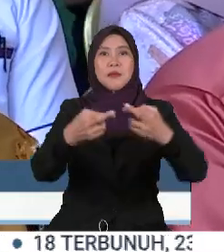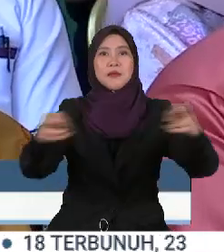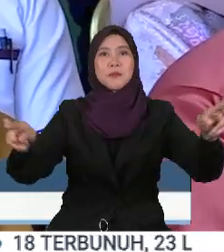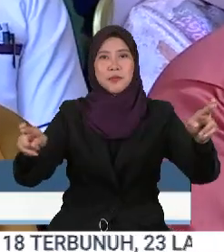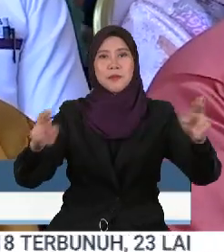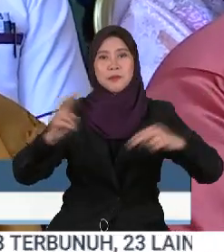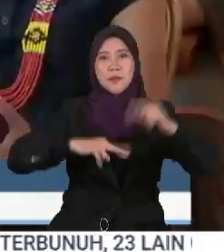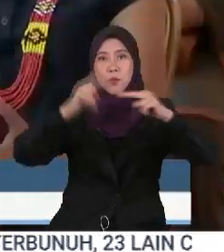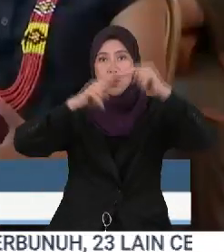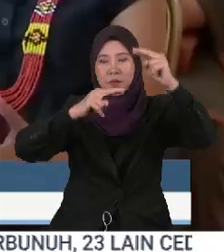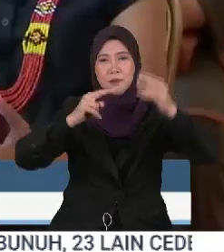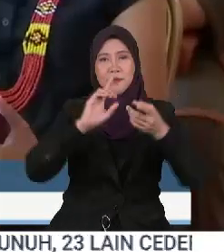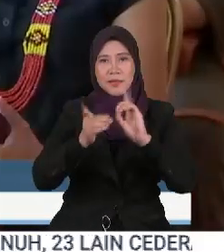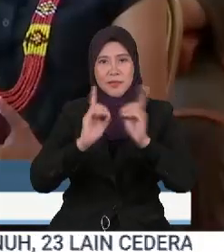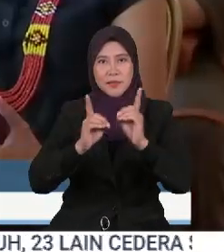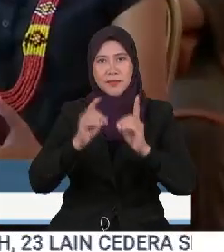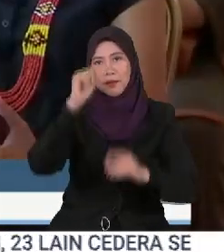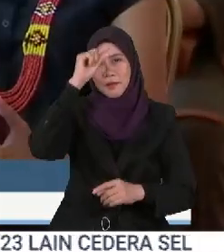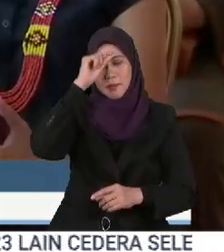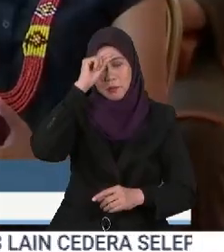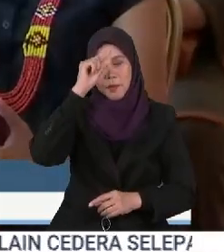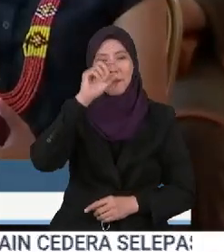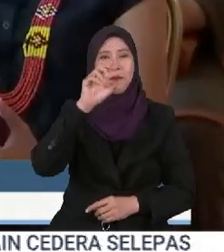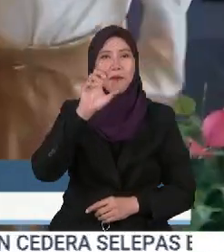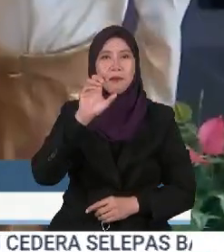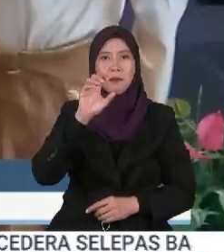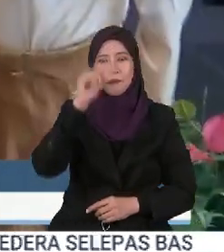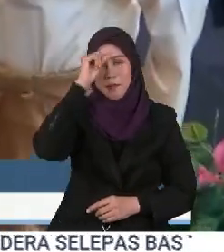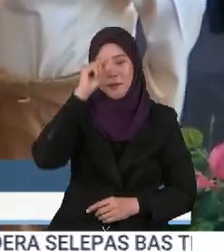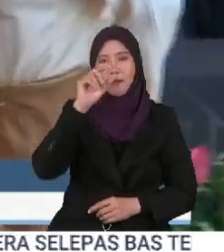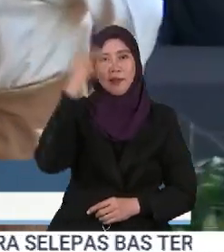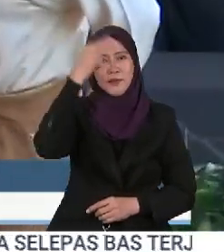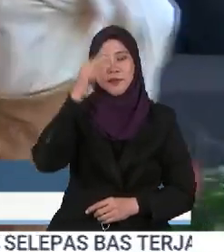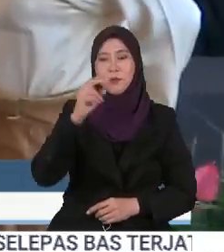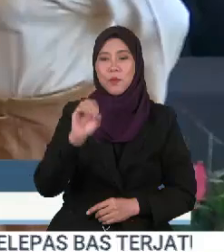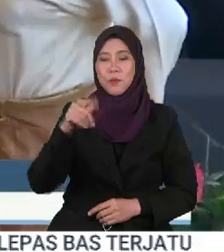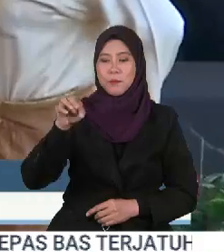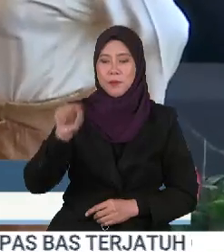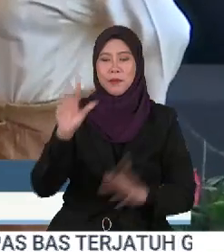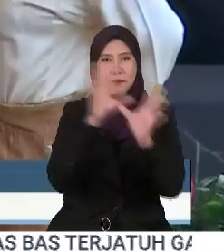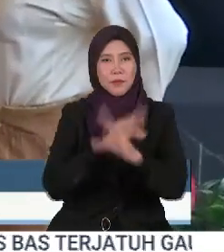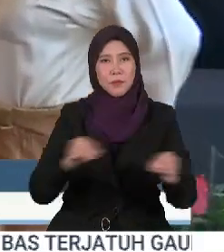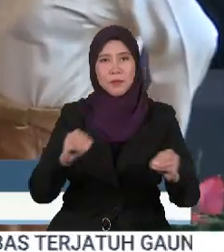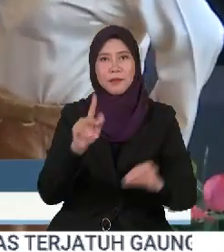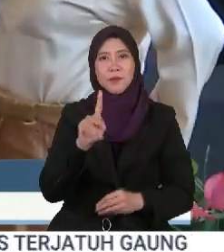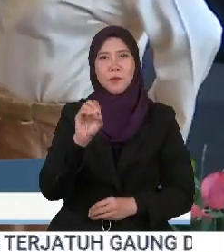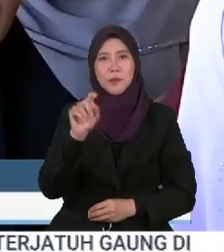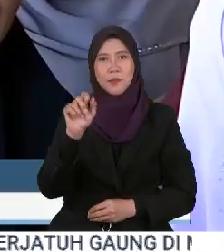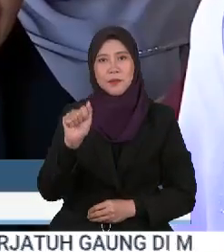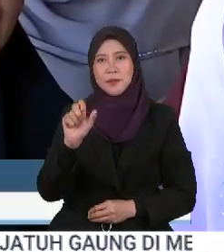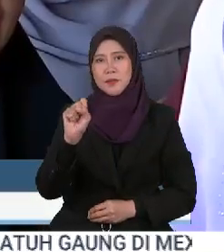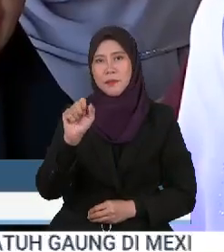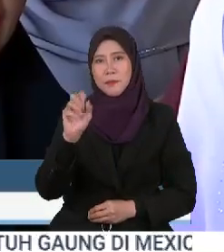merasmikan bangunan pusat digital Tun Abang Haji Openg Tahodisi Universiti Malaysia Sarawak di Kota Samarahan hari